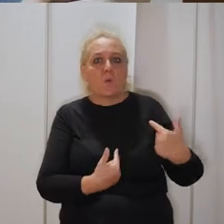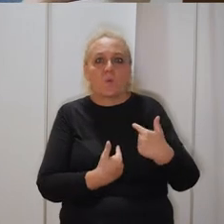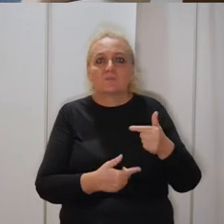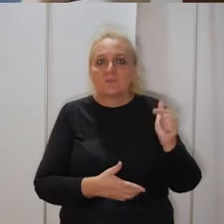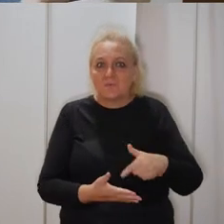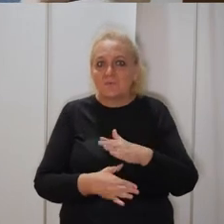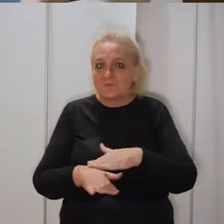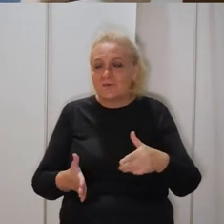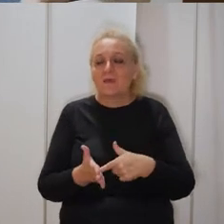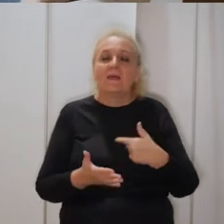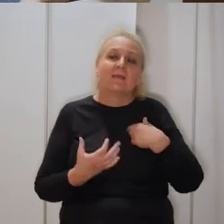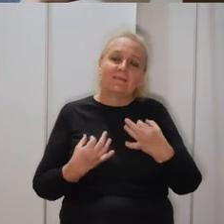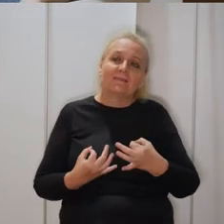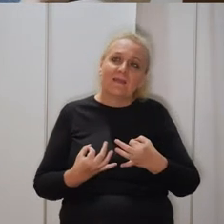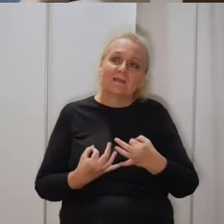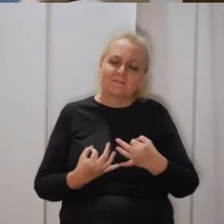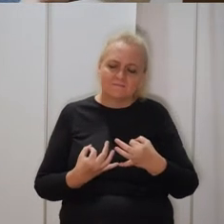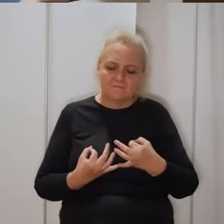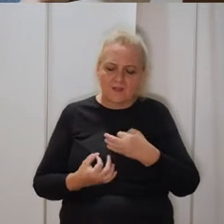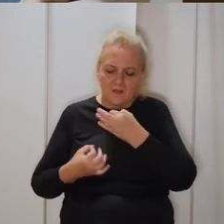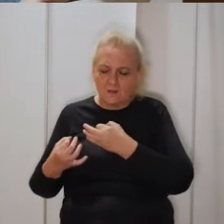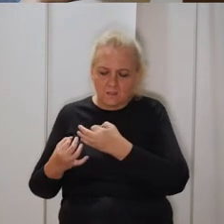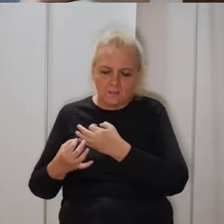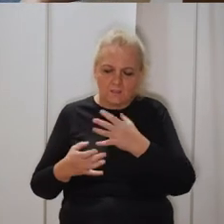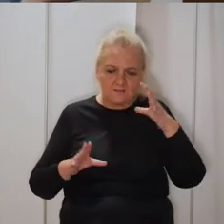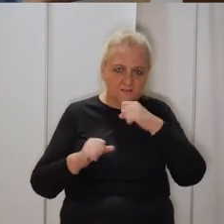I teraz oczywiście tak się rozkręciłam, że zapomniałam, o czym chciałam powiedzieć.